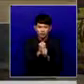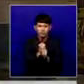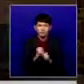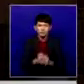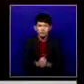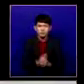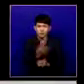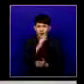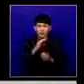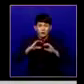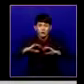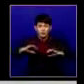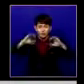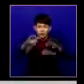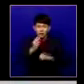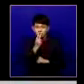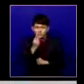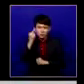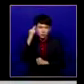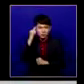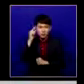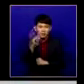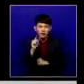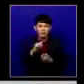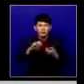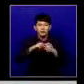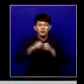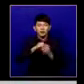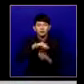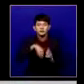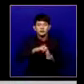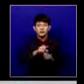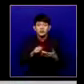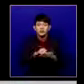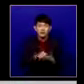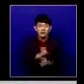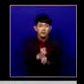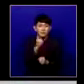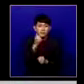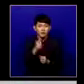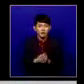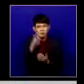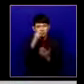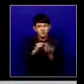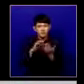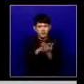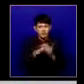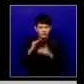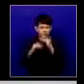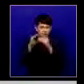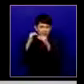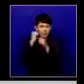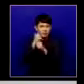ถ้ารัฐบาลเห็นว่าจะแก้เศรษฐกิจได้พาประเทศชาติพ้นวิกฤตเศรษฐกิจโควิด